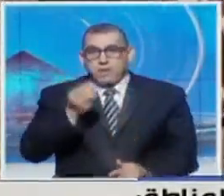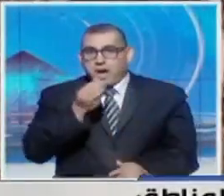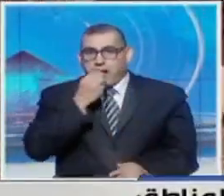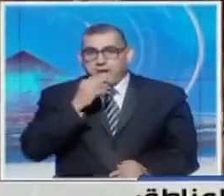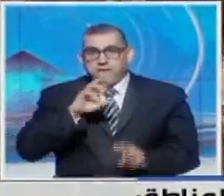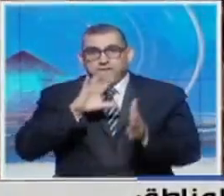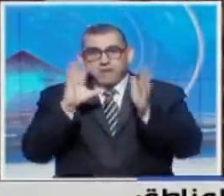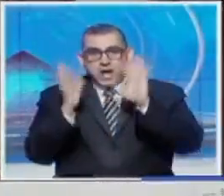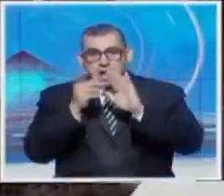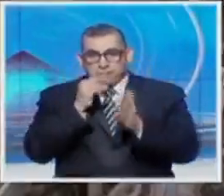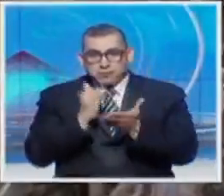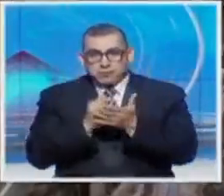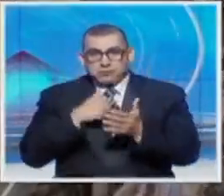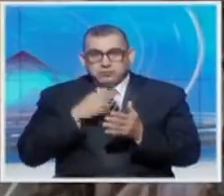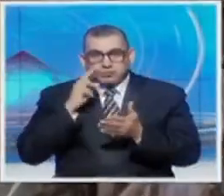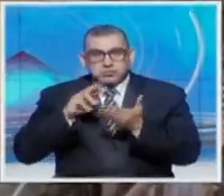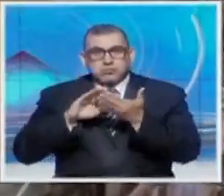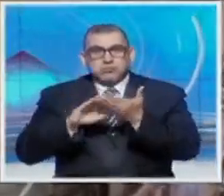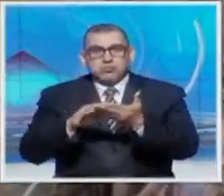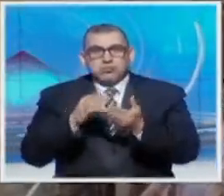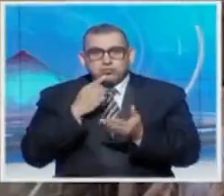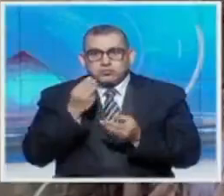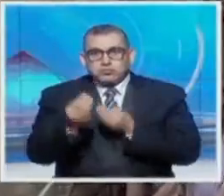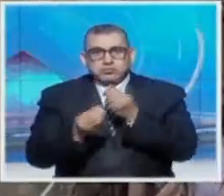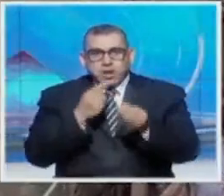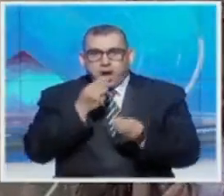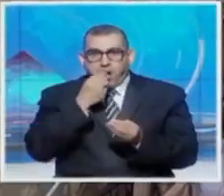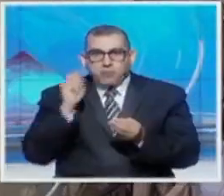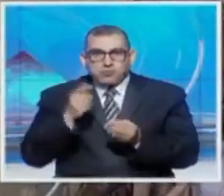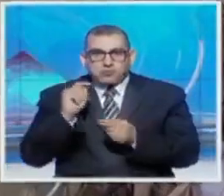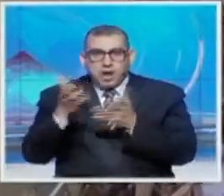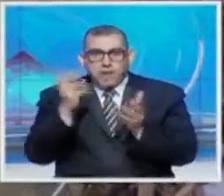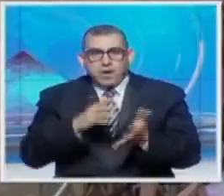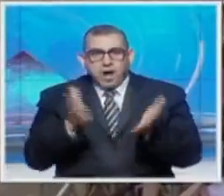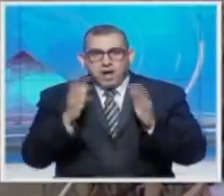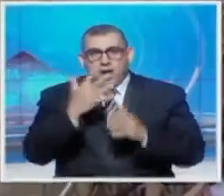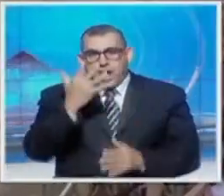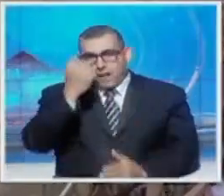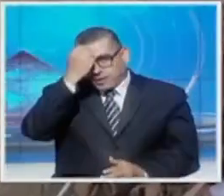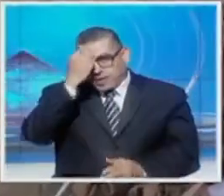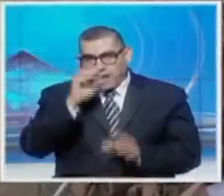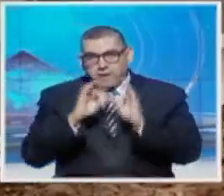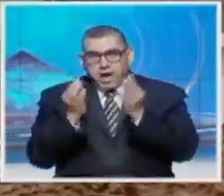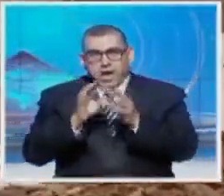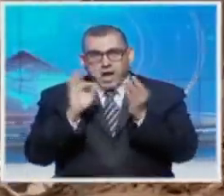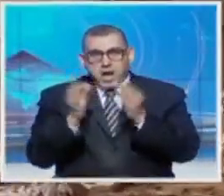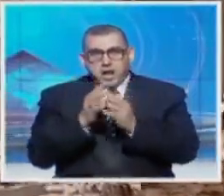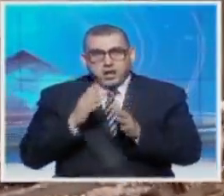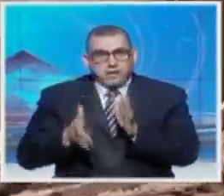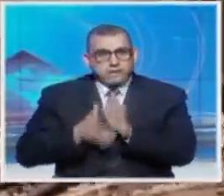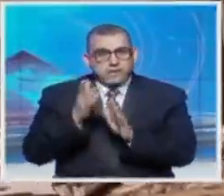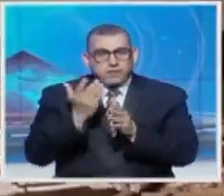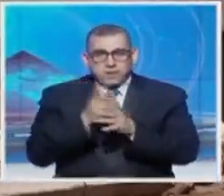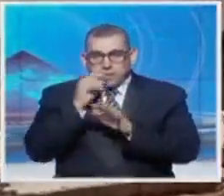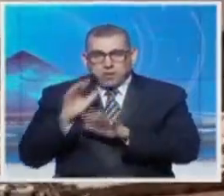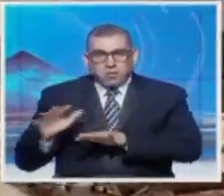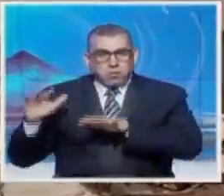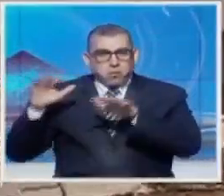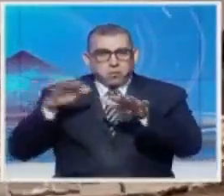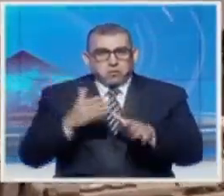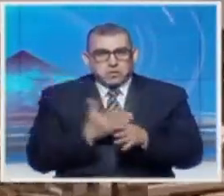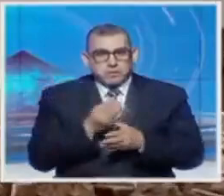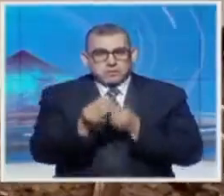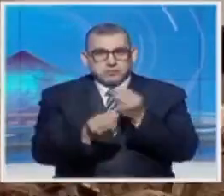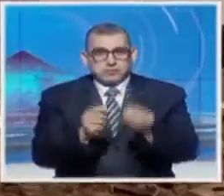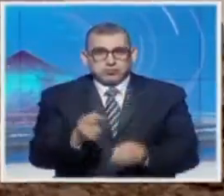الأغذية العالمي أنه باشر تقديم مساعدة غذائية لأكثر من 5000 عائلة نزحت